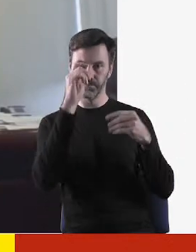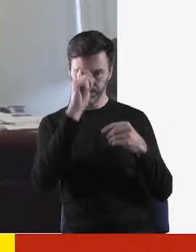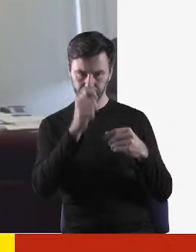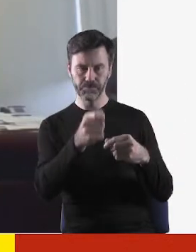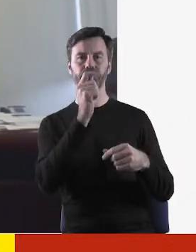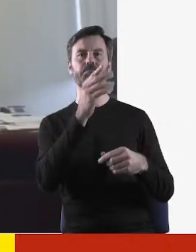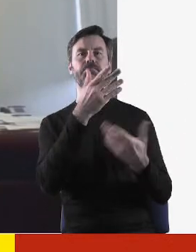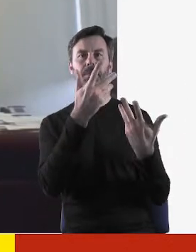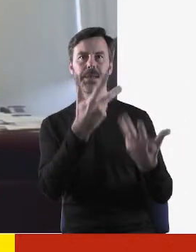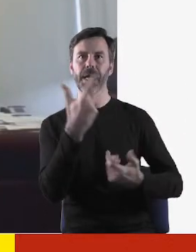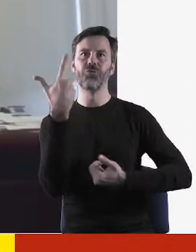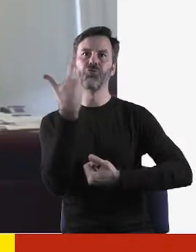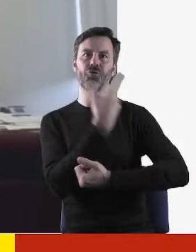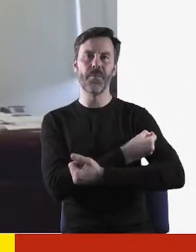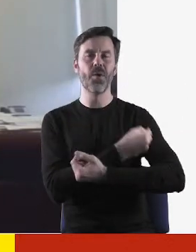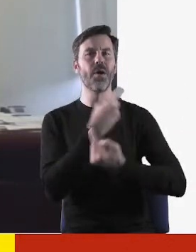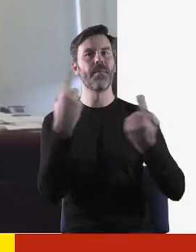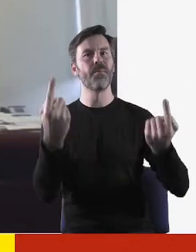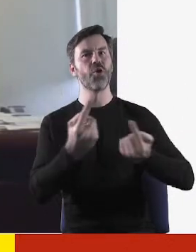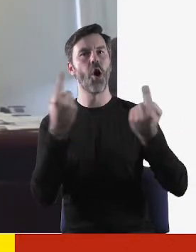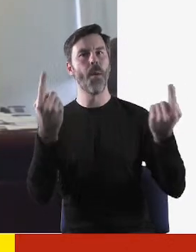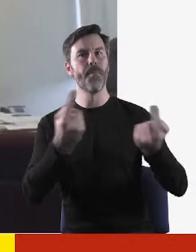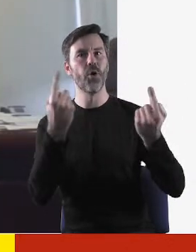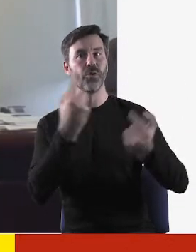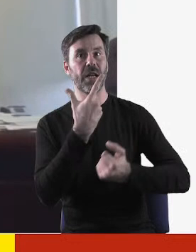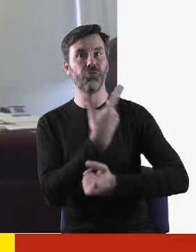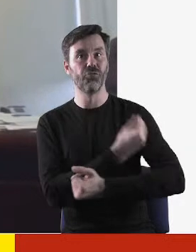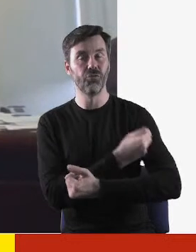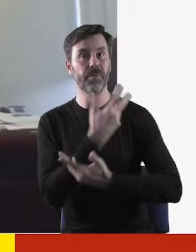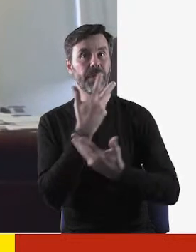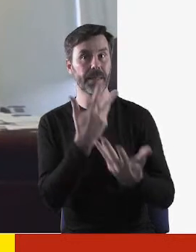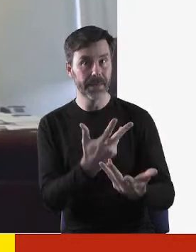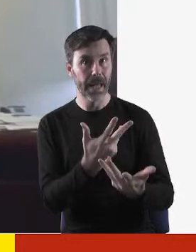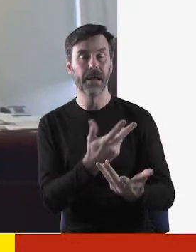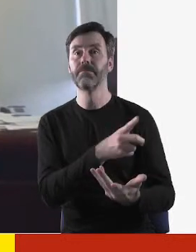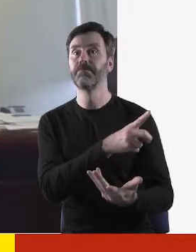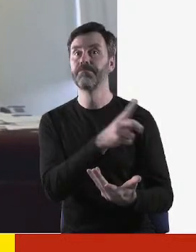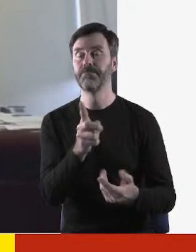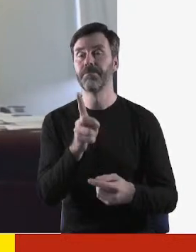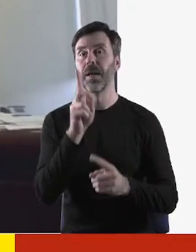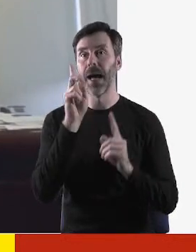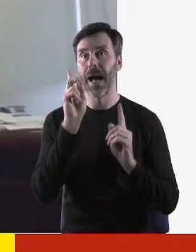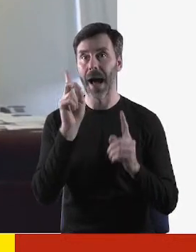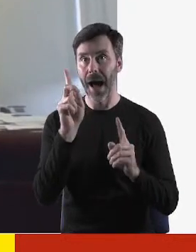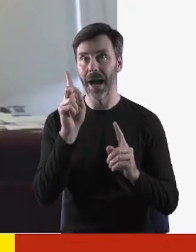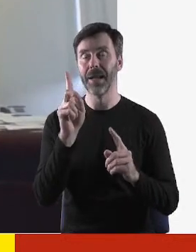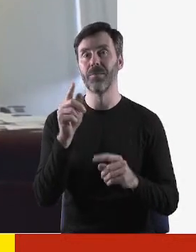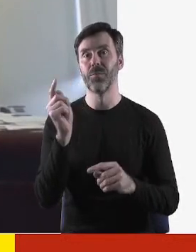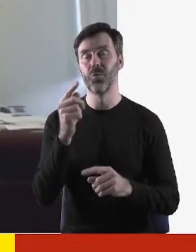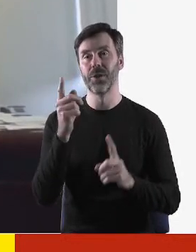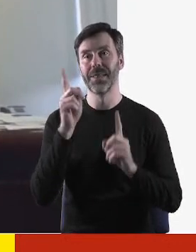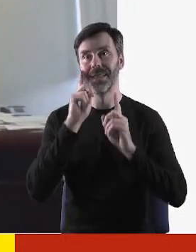o promocję szczepień. Myślę, że jednak należy dostrzec, że